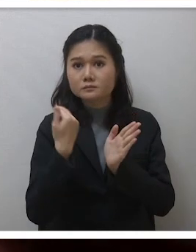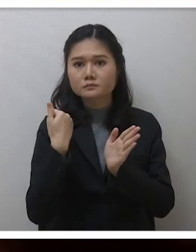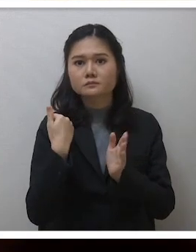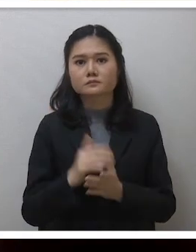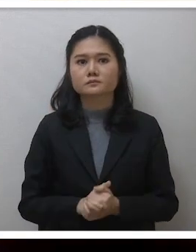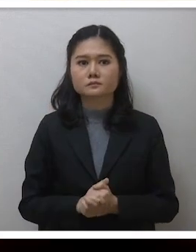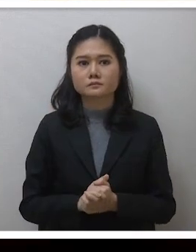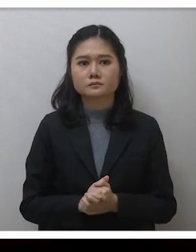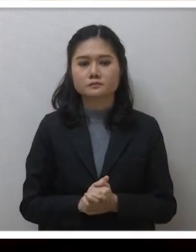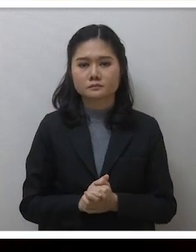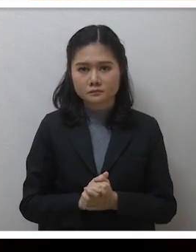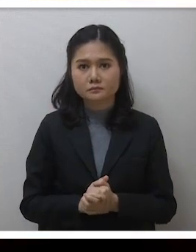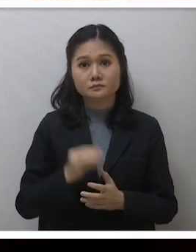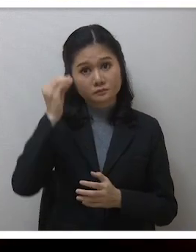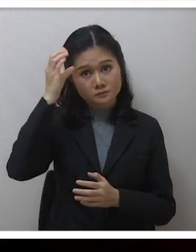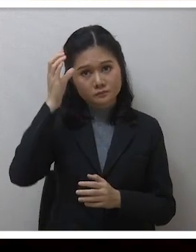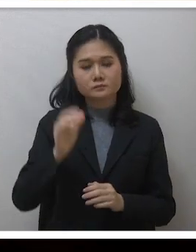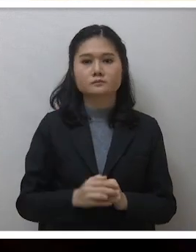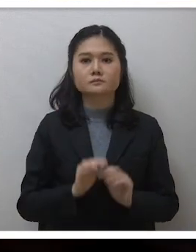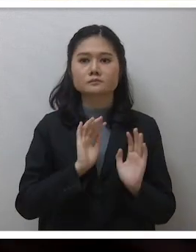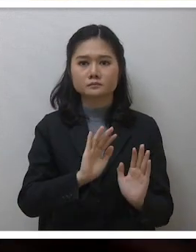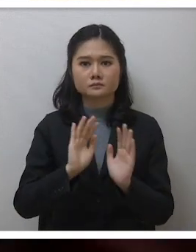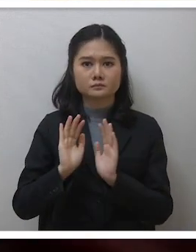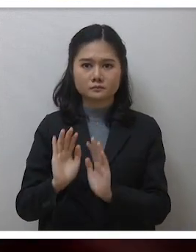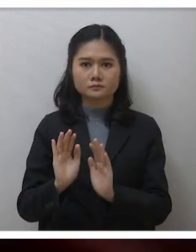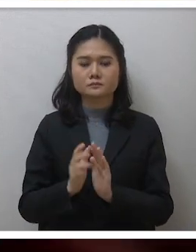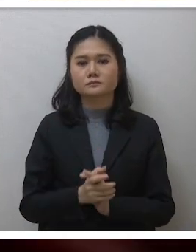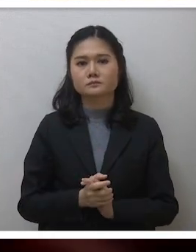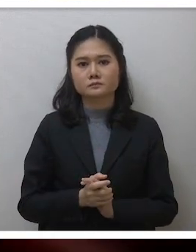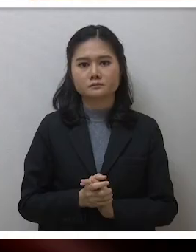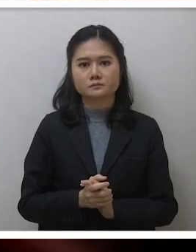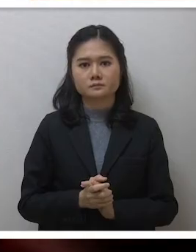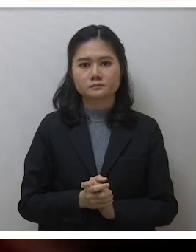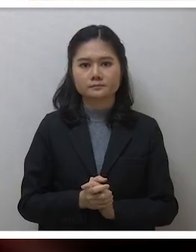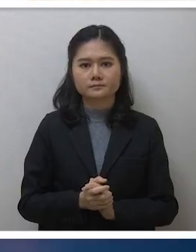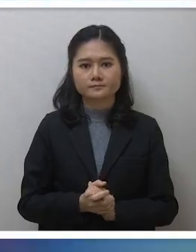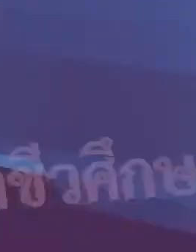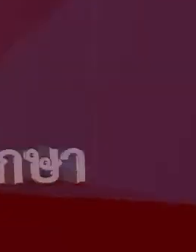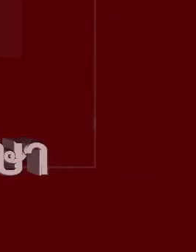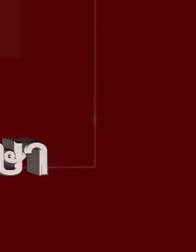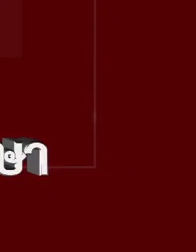ากขึ้นครับอันนี้คือเกร็ดความรู้ที่นำมาฝากนะครับ